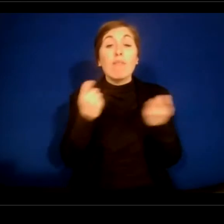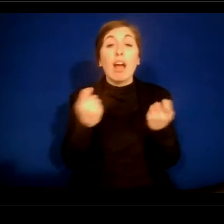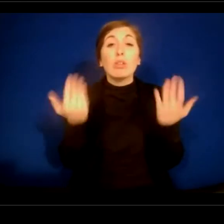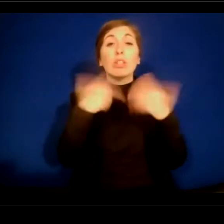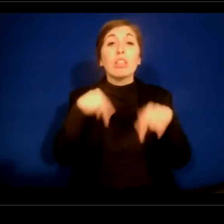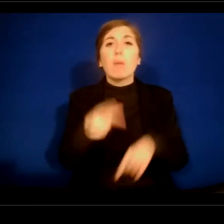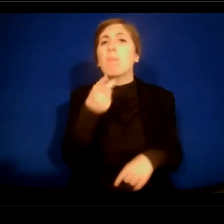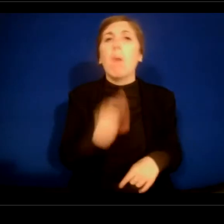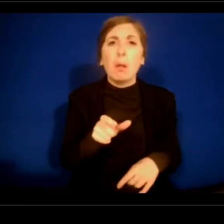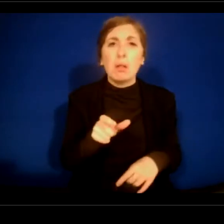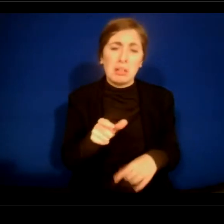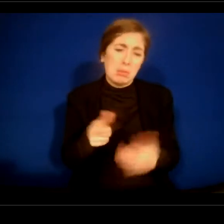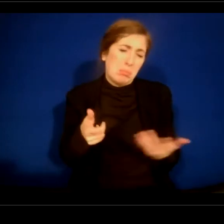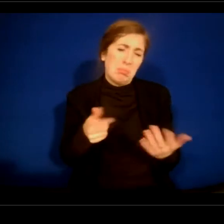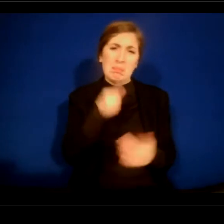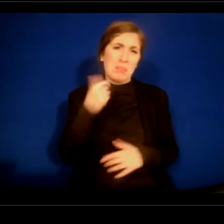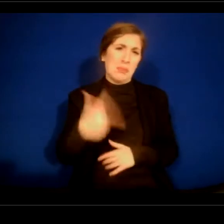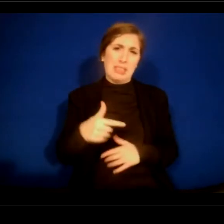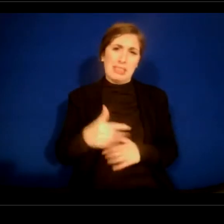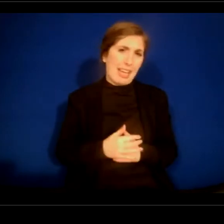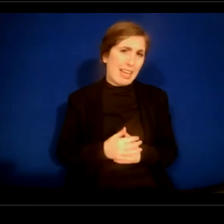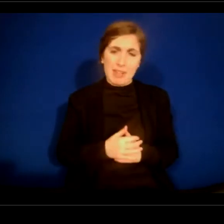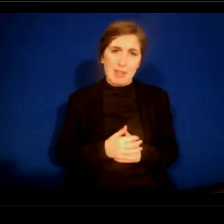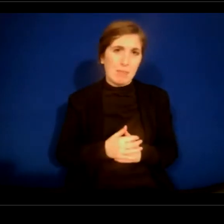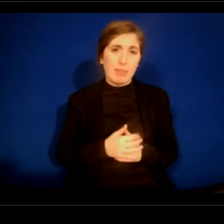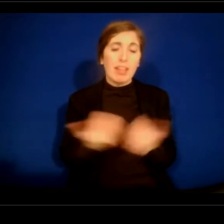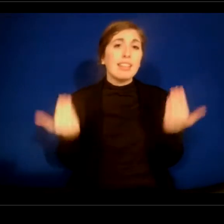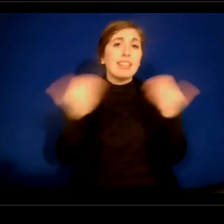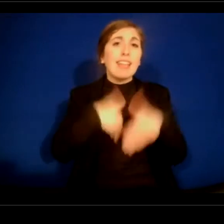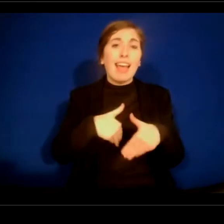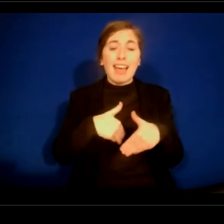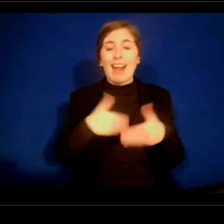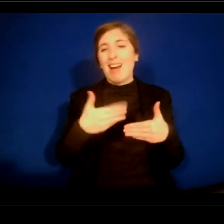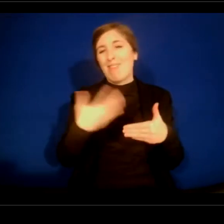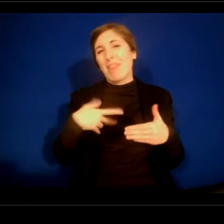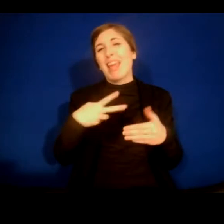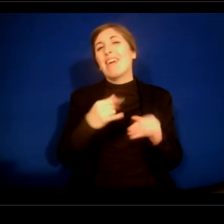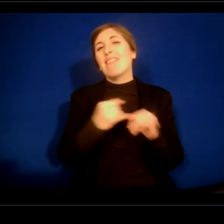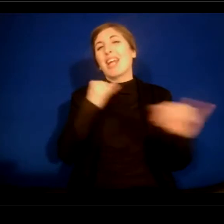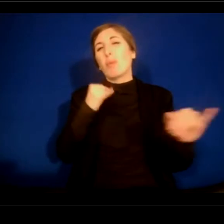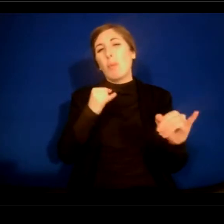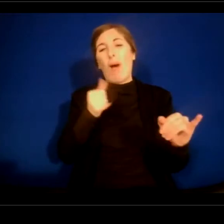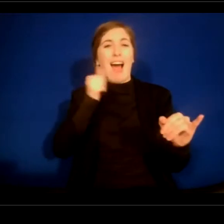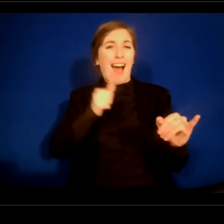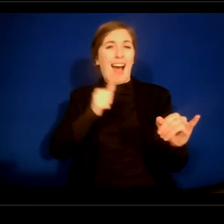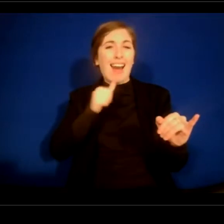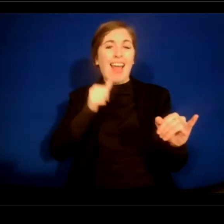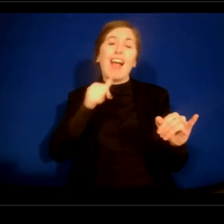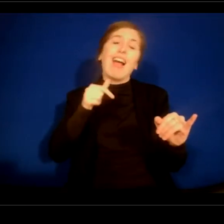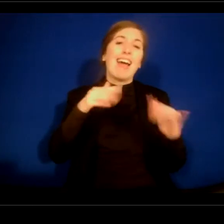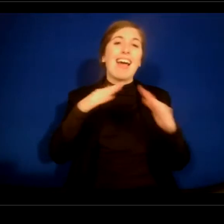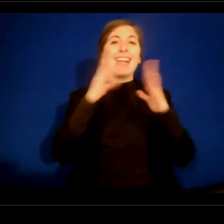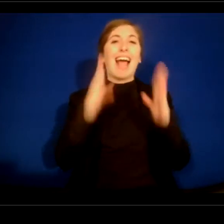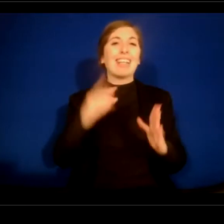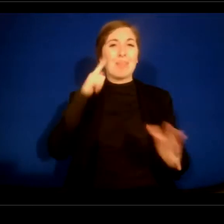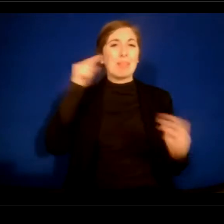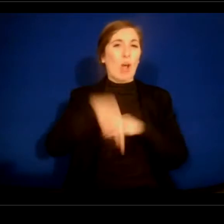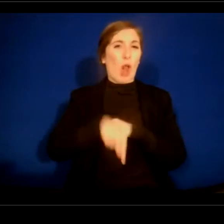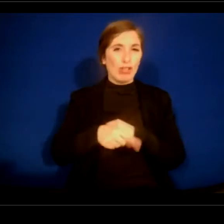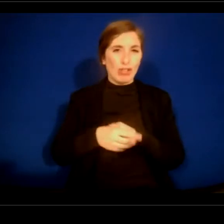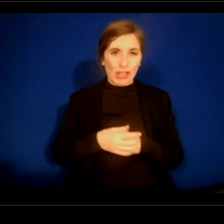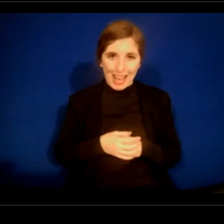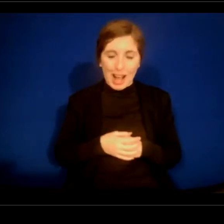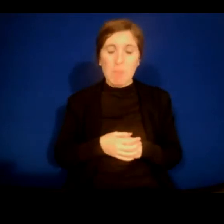Stasera siamo alla Casa della Psicologia, anche se virtualmente. Ci sarebbero, io credo, mille temi di